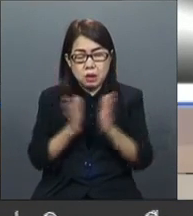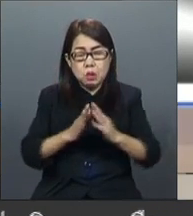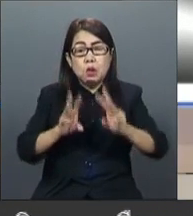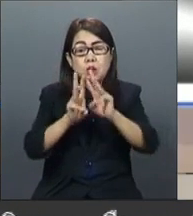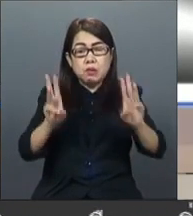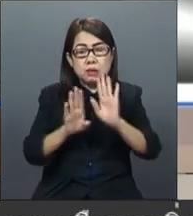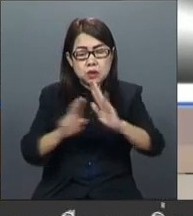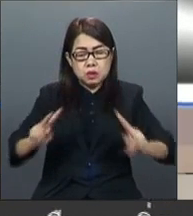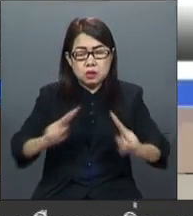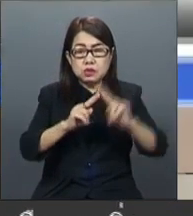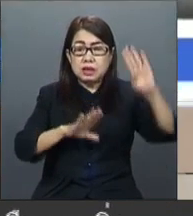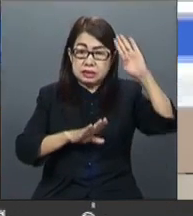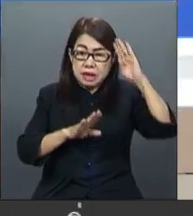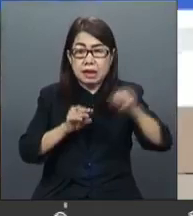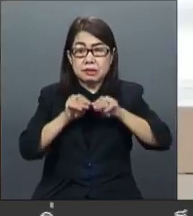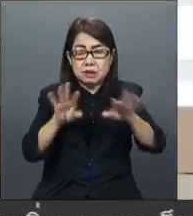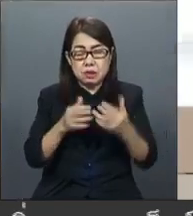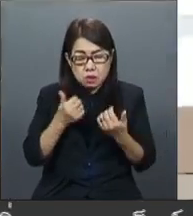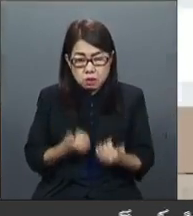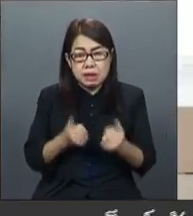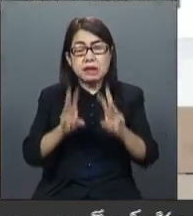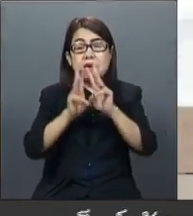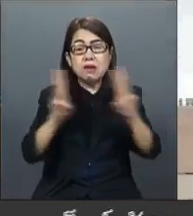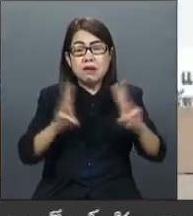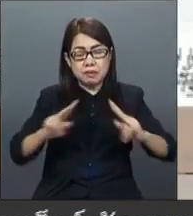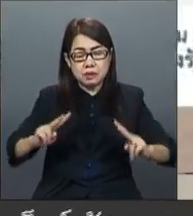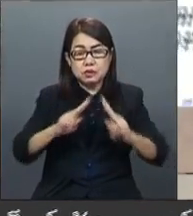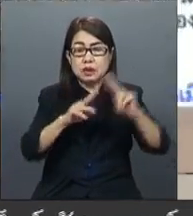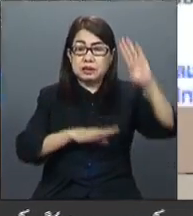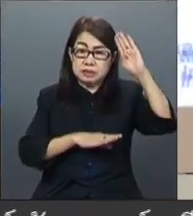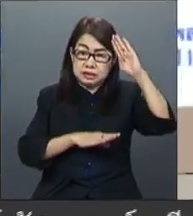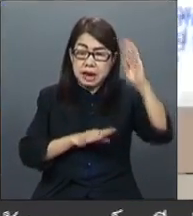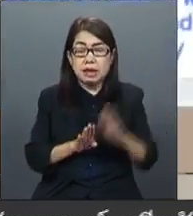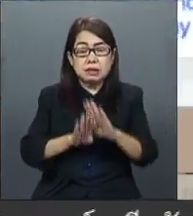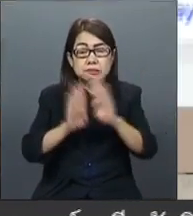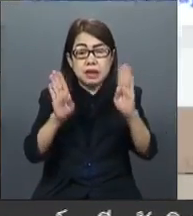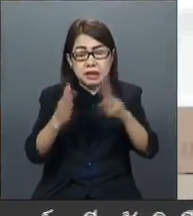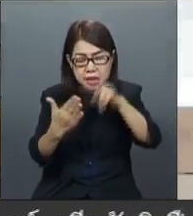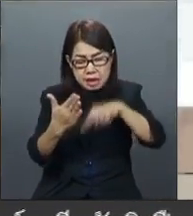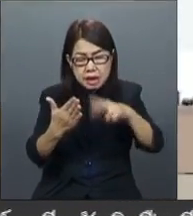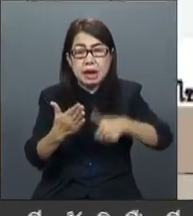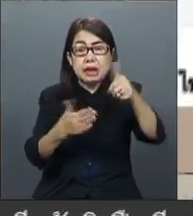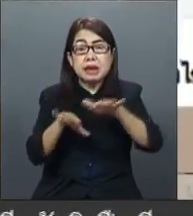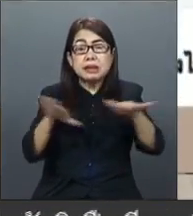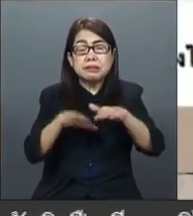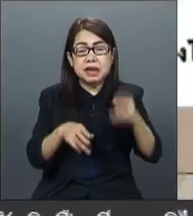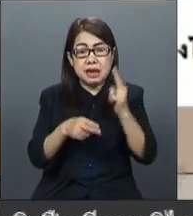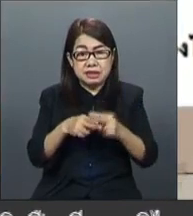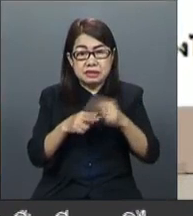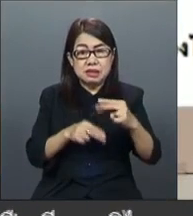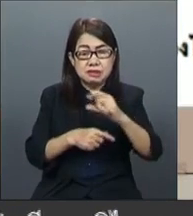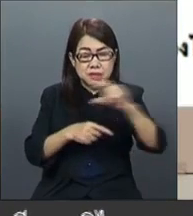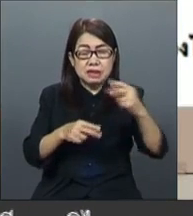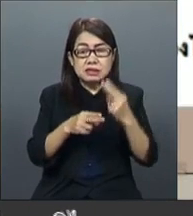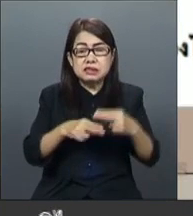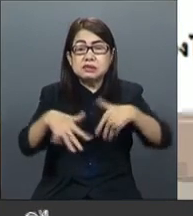แสดงแม้ล่าสุดเว็บไซต์ของกระทรวงกลาโหมจะสามารถเข้าได้ตามปกติโดยเพจที่ใช้ชื่อว่าพลเมืองต่อต้านซิงเกิล